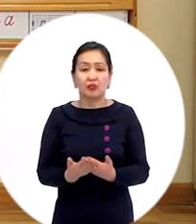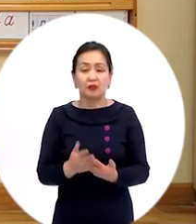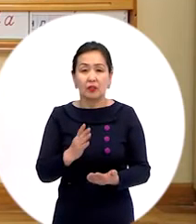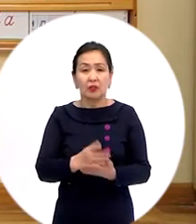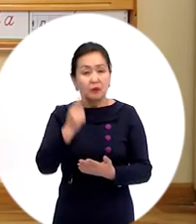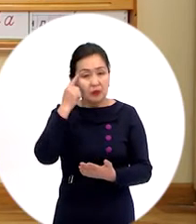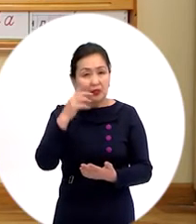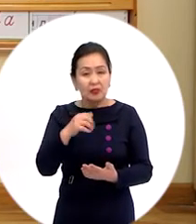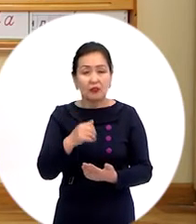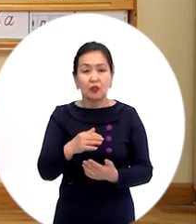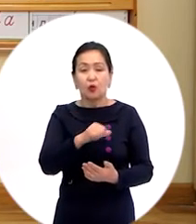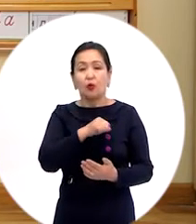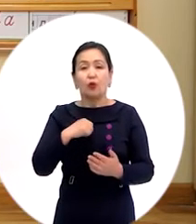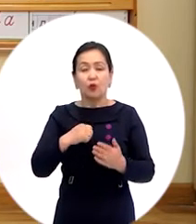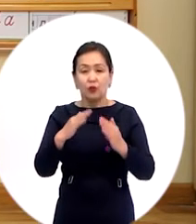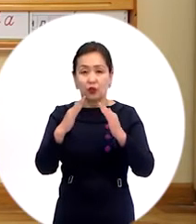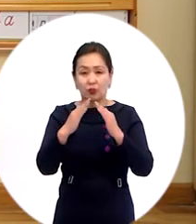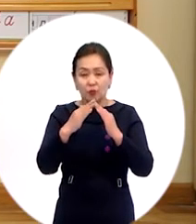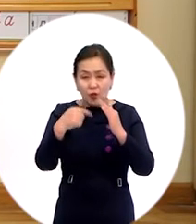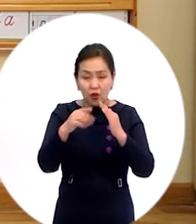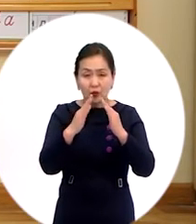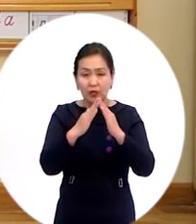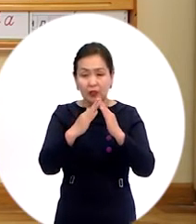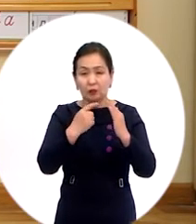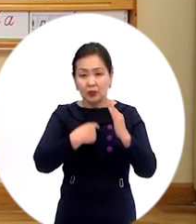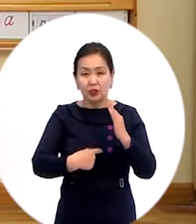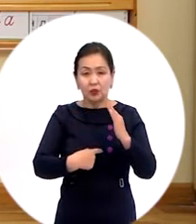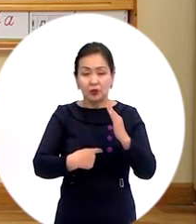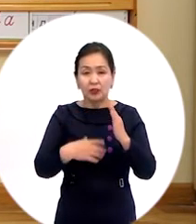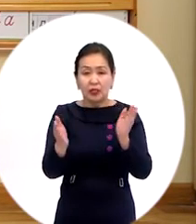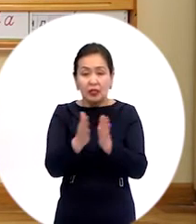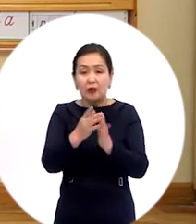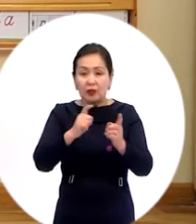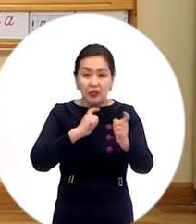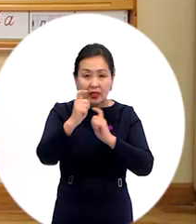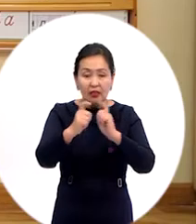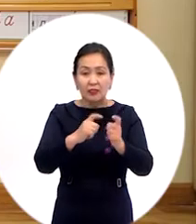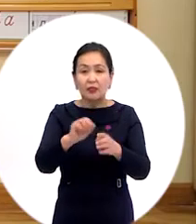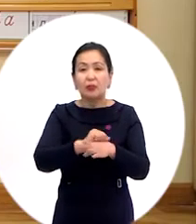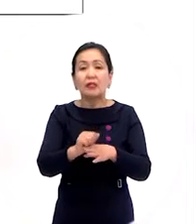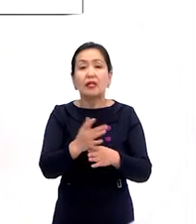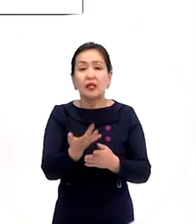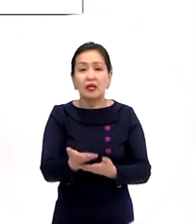хамгийн ойрхон байгаа гэр бүлийн нэг гишүүнтэй хамтарч ярилцахад бэлдээрэй хүүхдүүдээ.